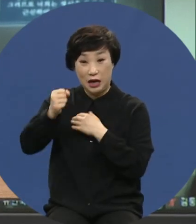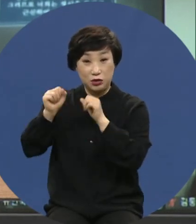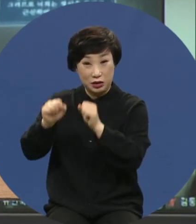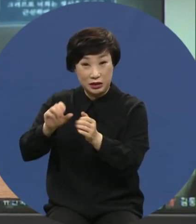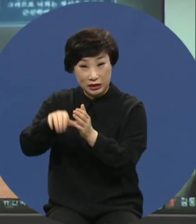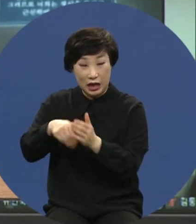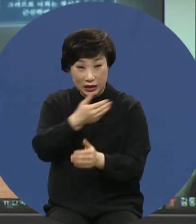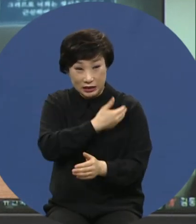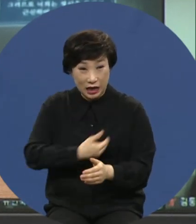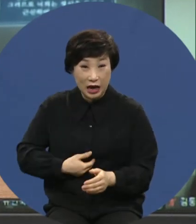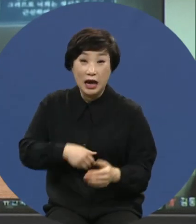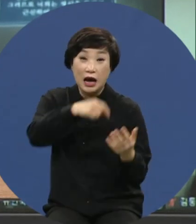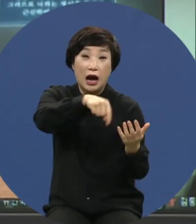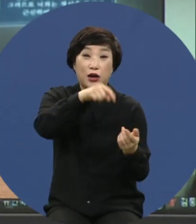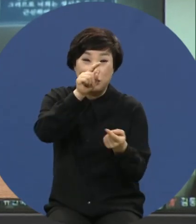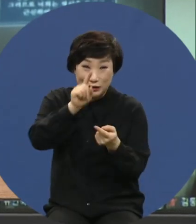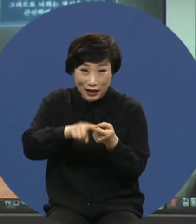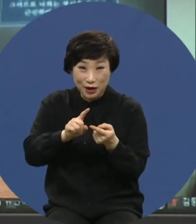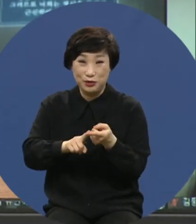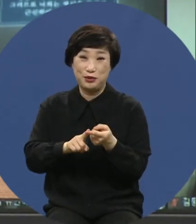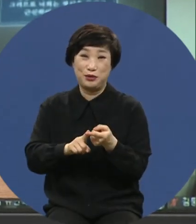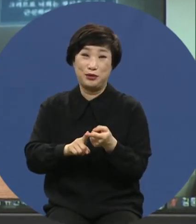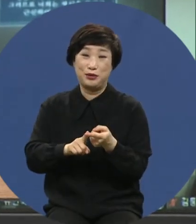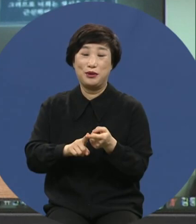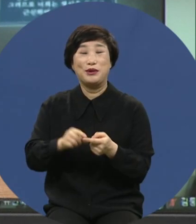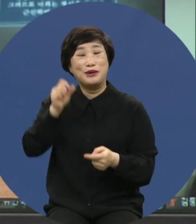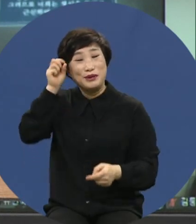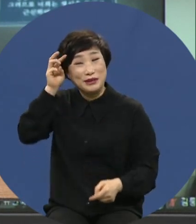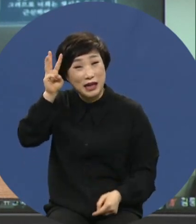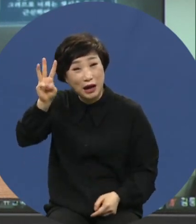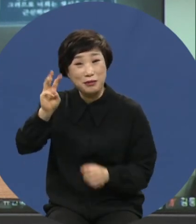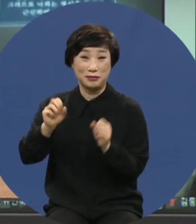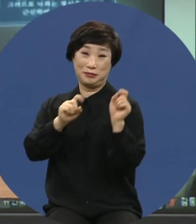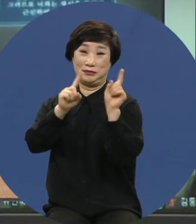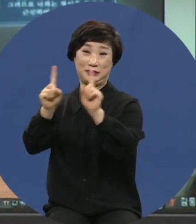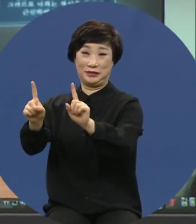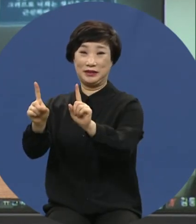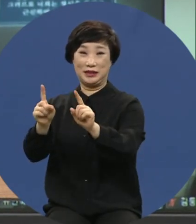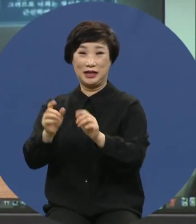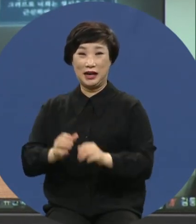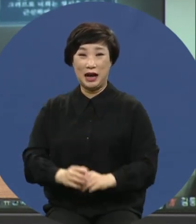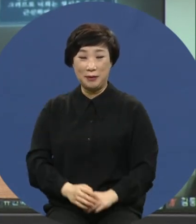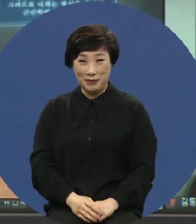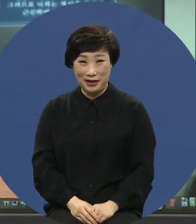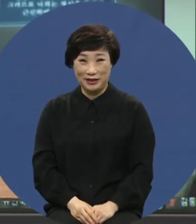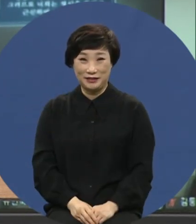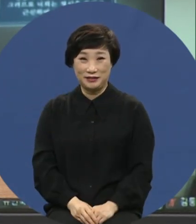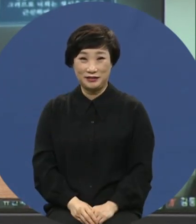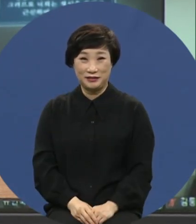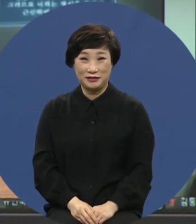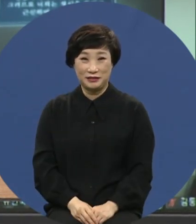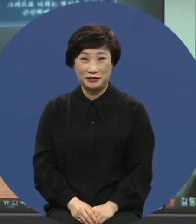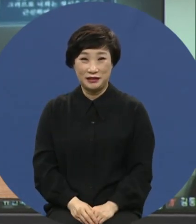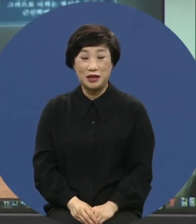때 제자들에게 가르쳐준 그대로 3일 만에 다시 부활하셨습니다.